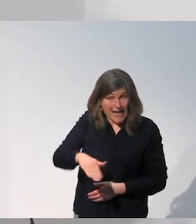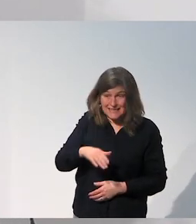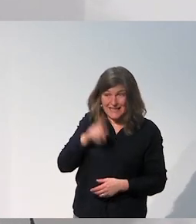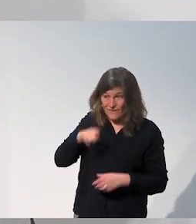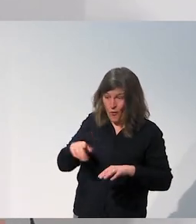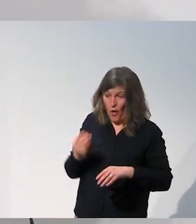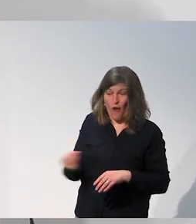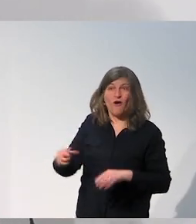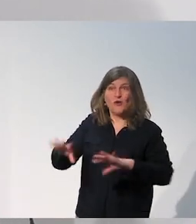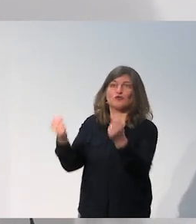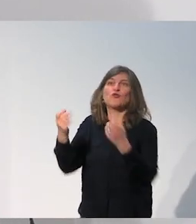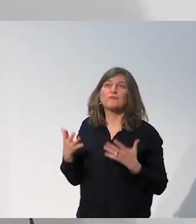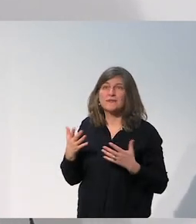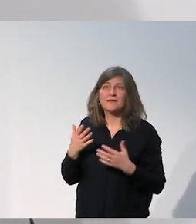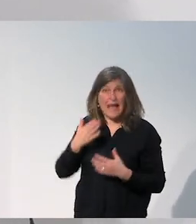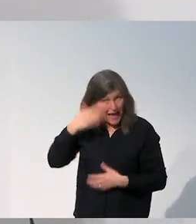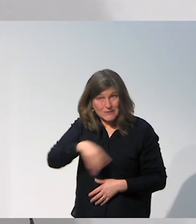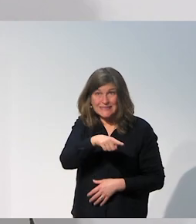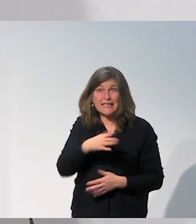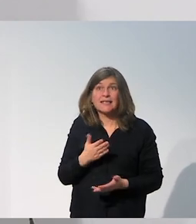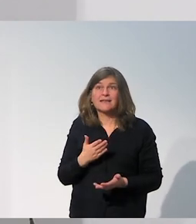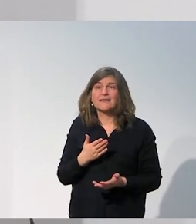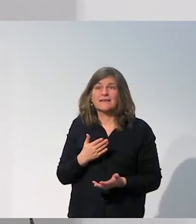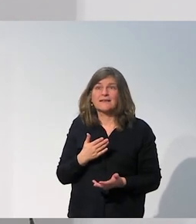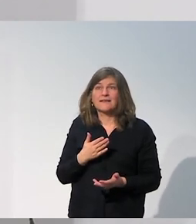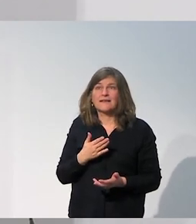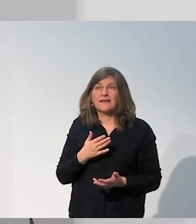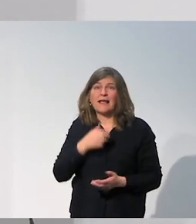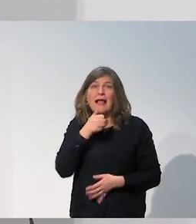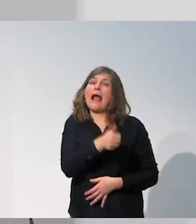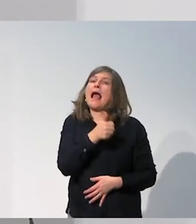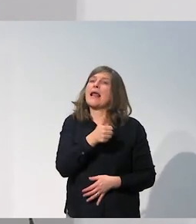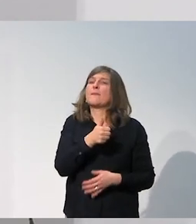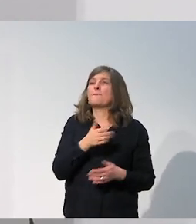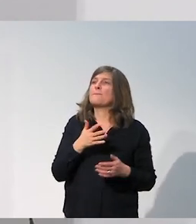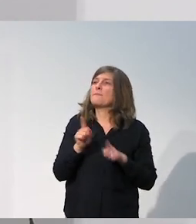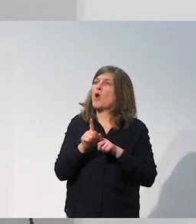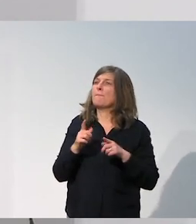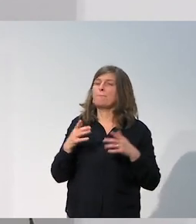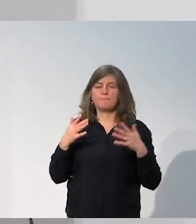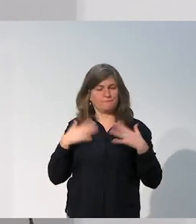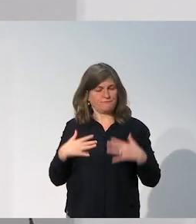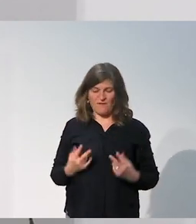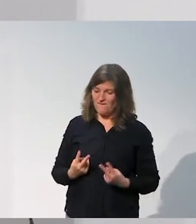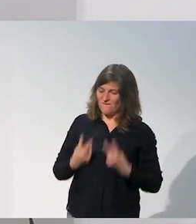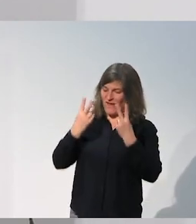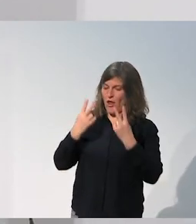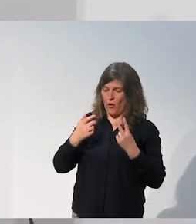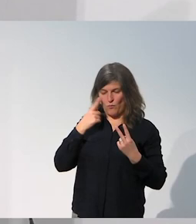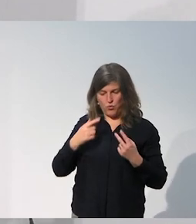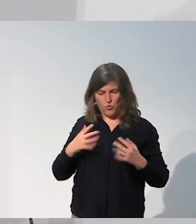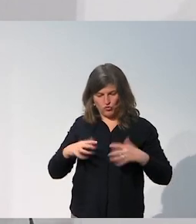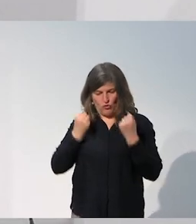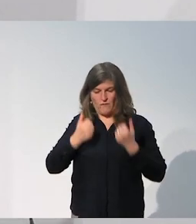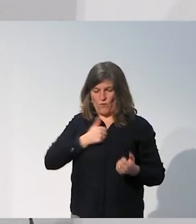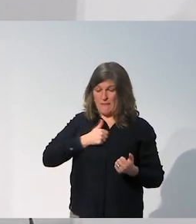enfants. J'ai presque envie de dire qu'elle n'est même plus, elle, suffisamment constituée à ses propres yeux pour se sauver elle-même. C'est